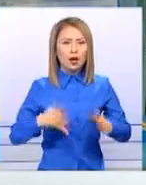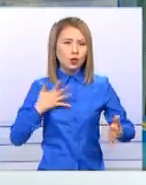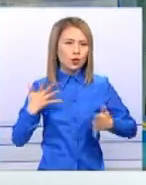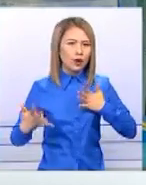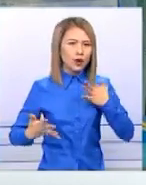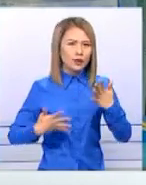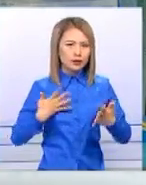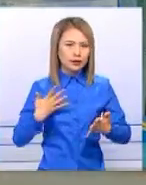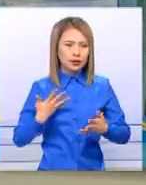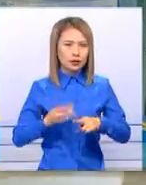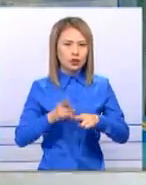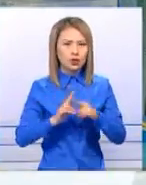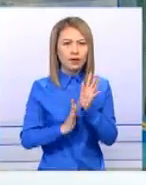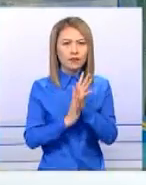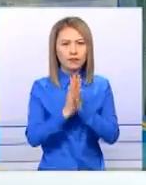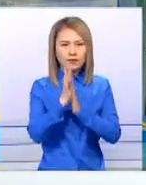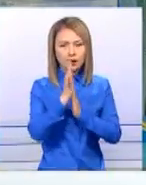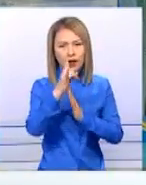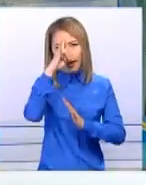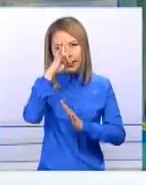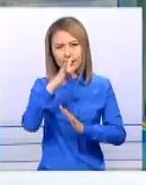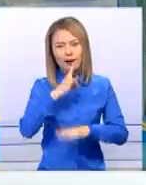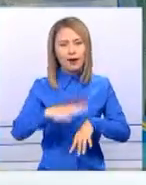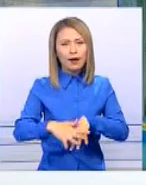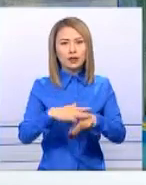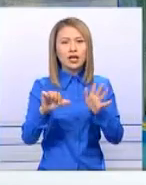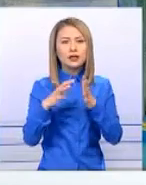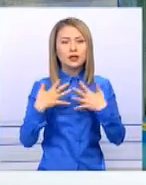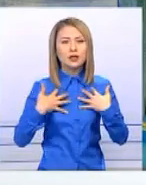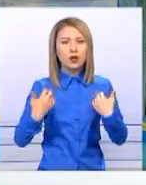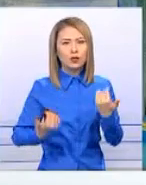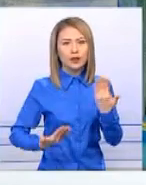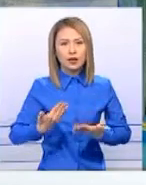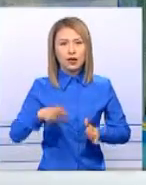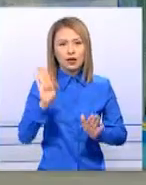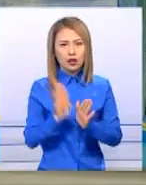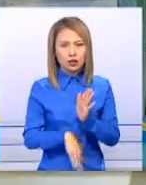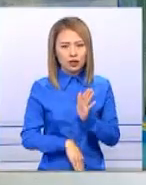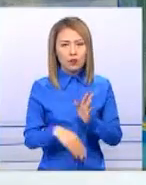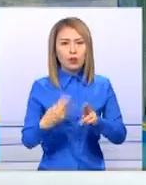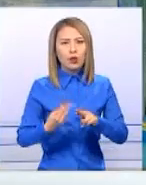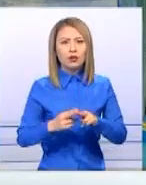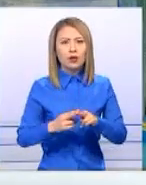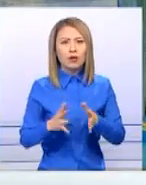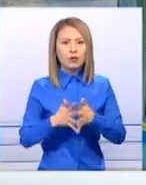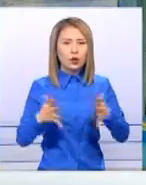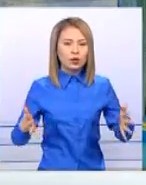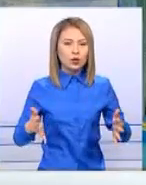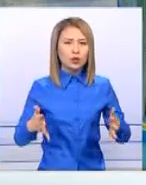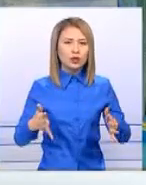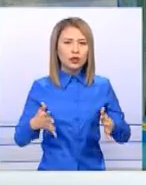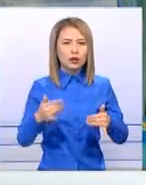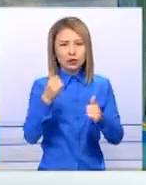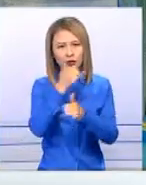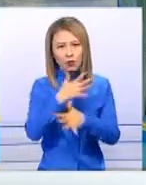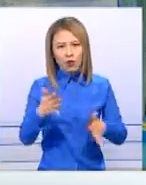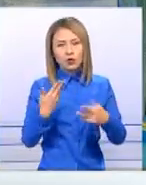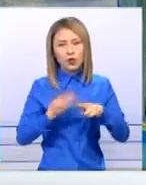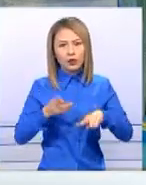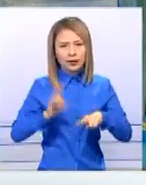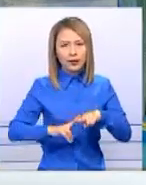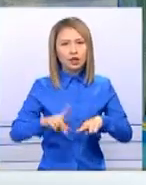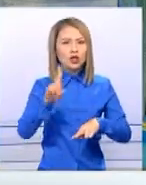жаңғырып жатқан кезде Қазақстан халқының денсаулығы нашар болса, ол үлкен жетістіктерге жете алмайды. Сондықтан біз